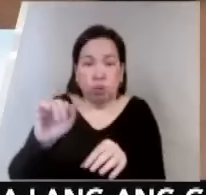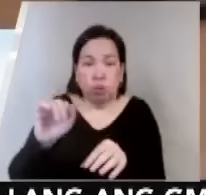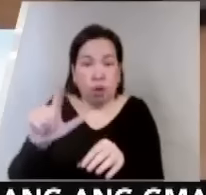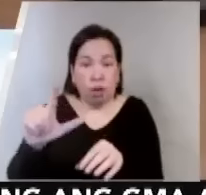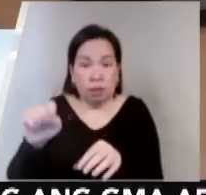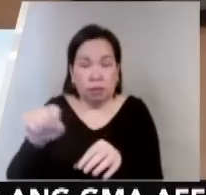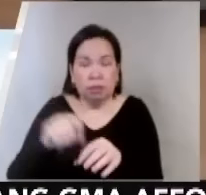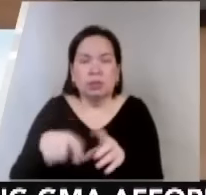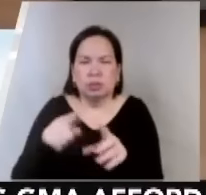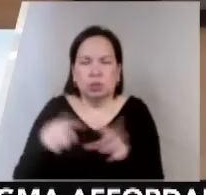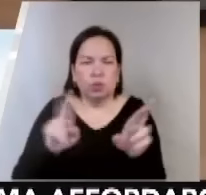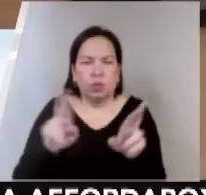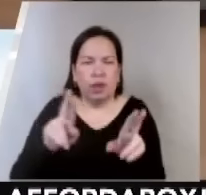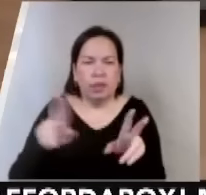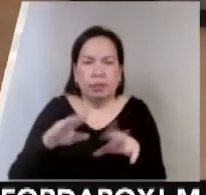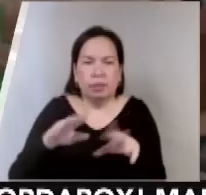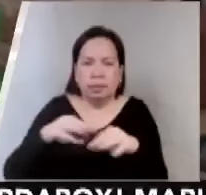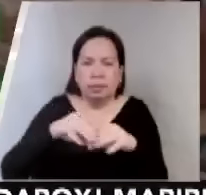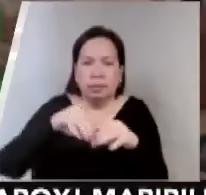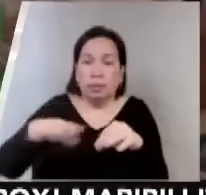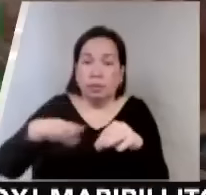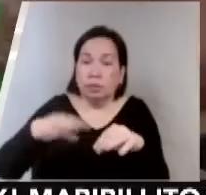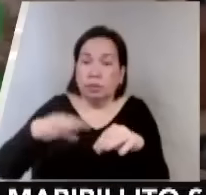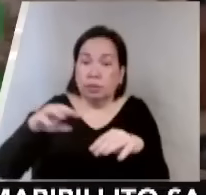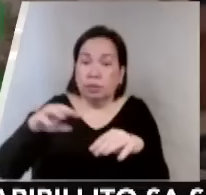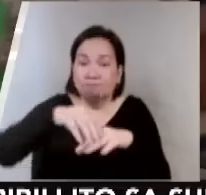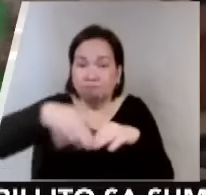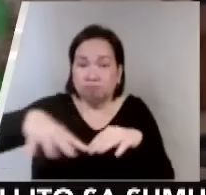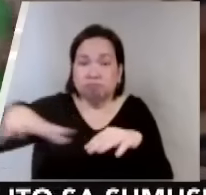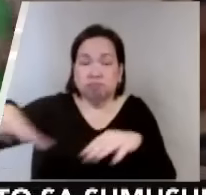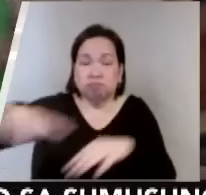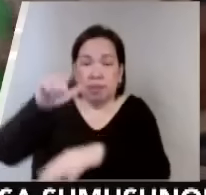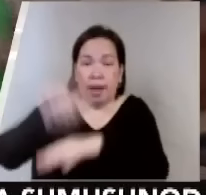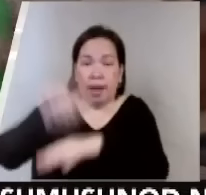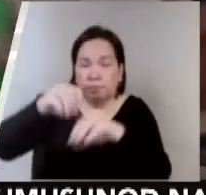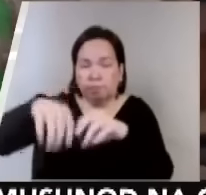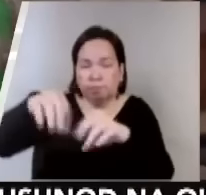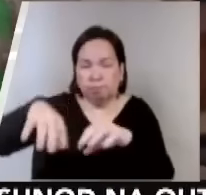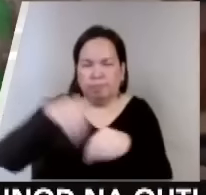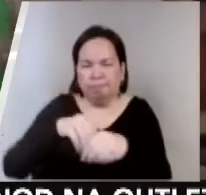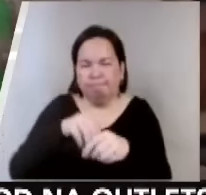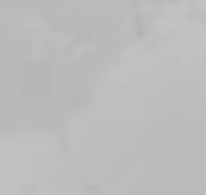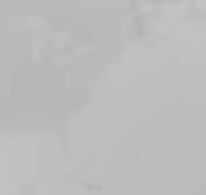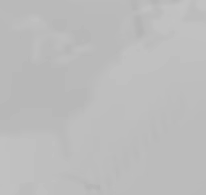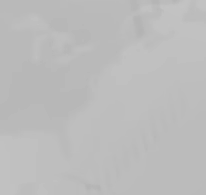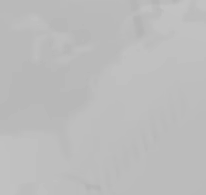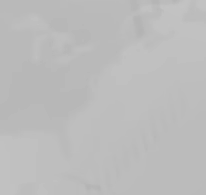Para sa GMA Integrated News, Chino Gaston, nakatutok, 24 oras.